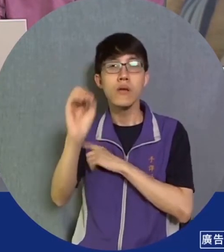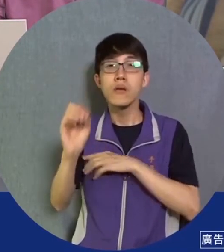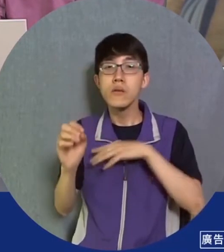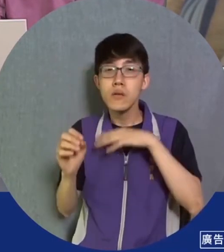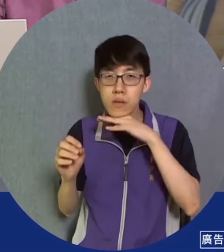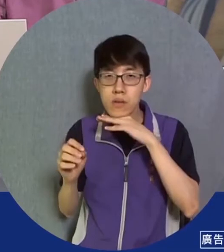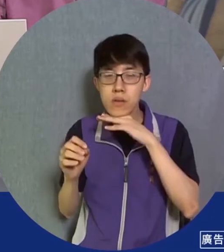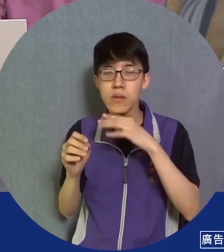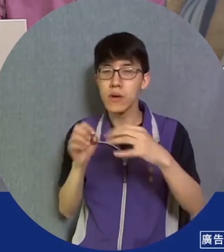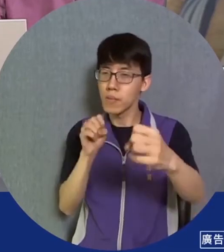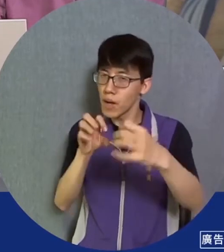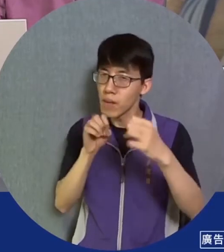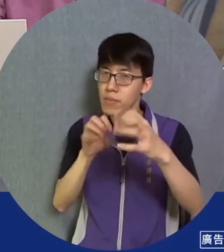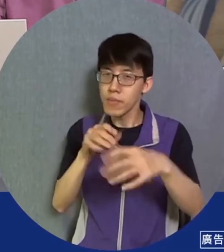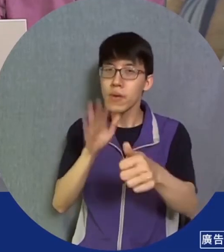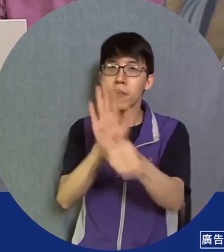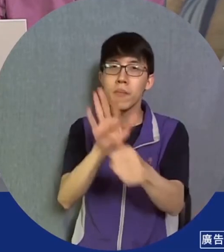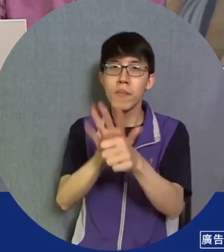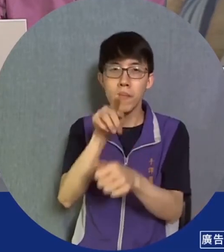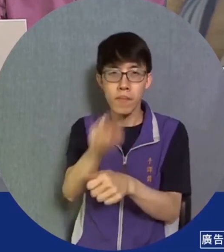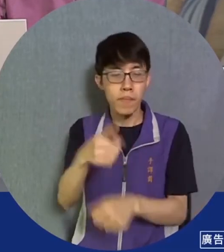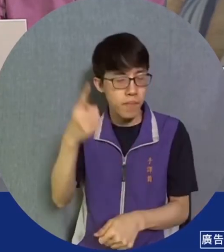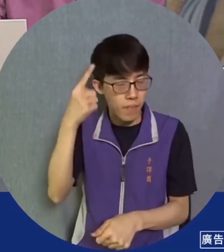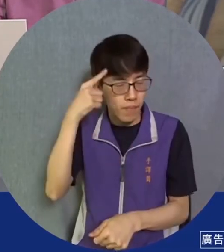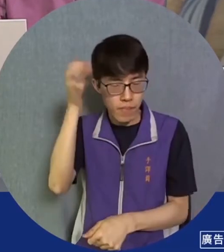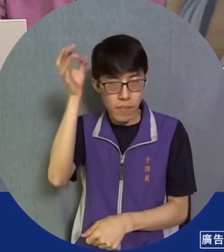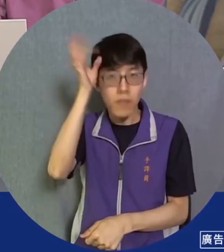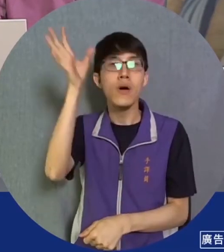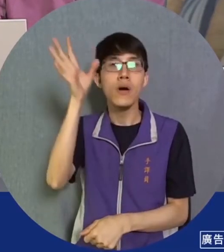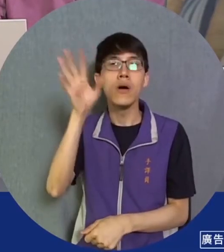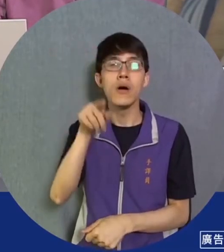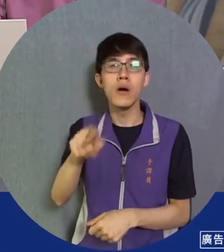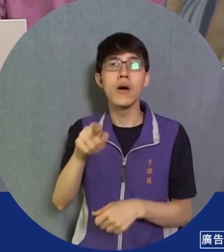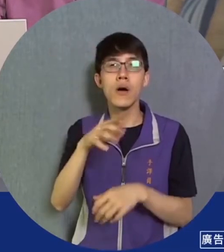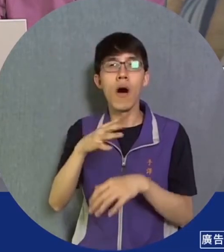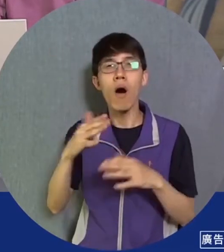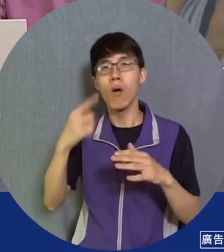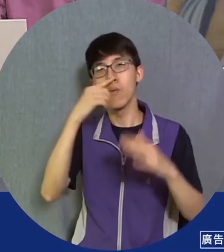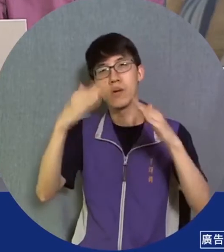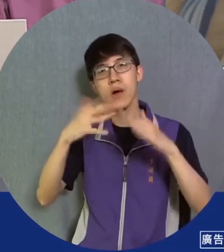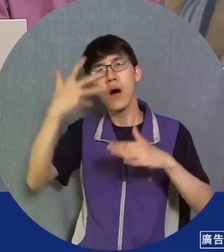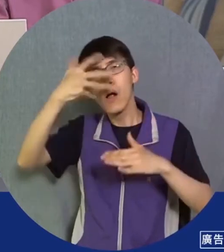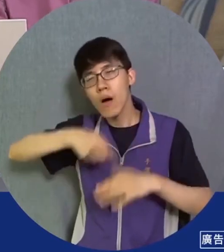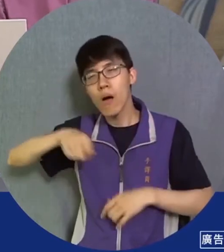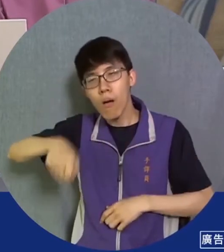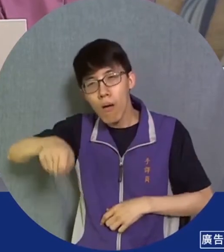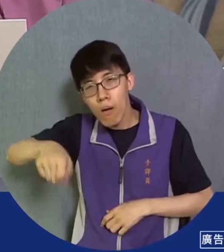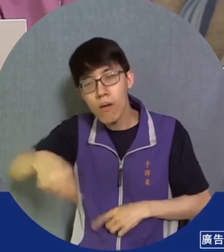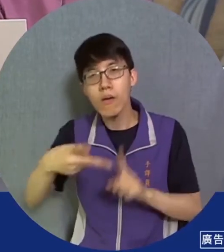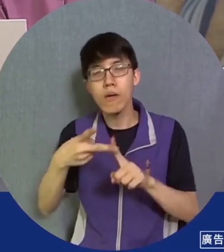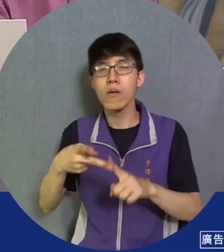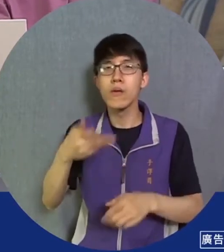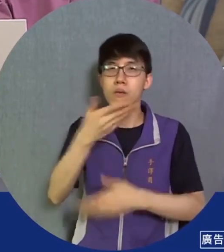开启了明白这件事的时候，然后他才会愿意把他家里也有银发族、行动不便的朋友，或者是身心障碍者，